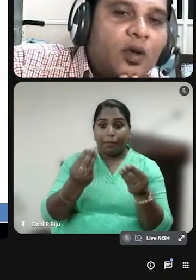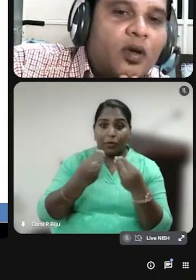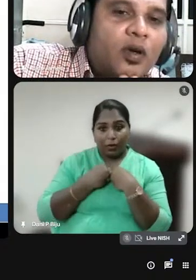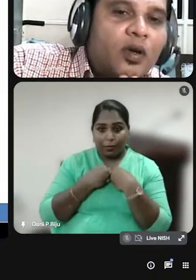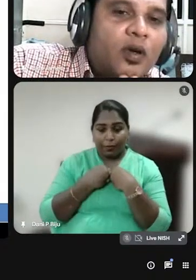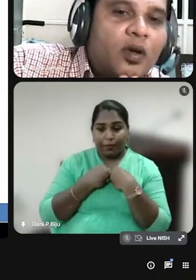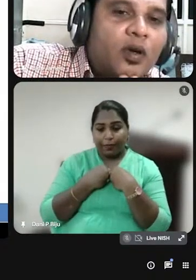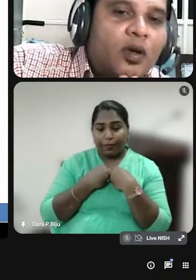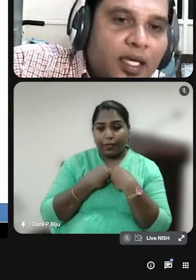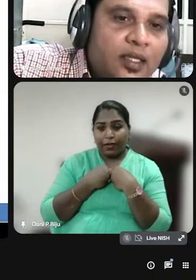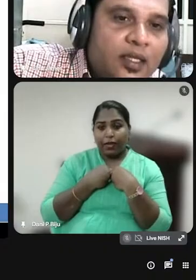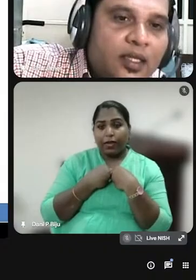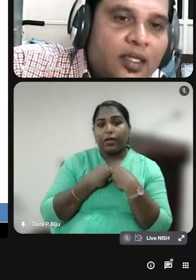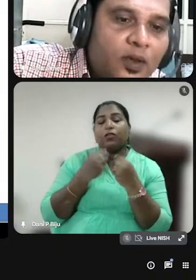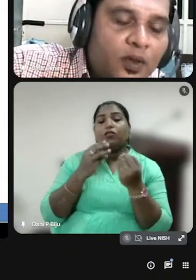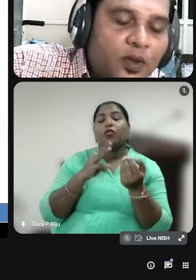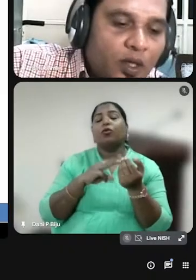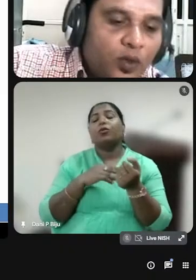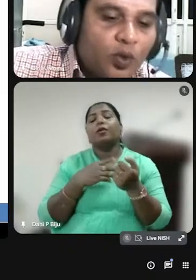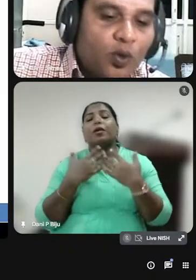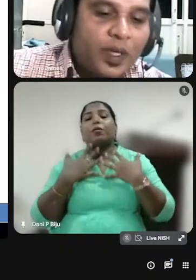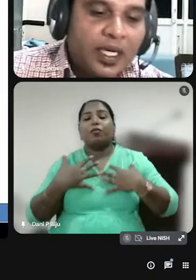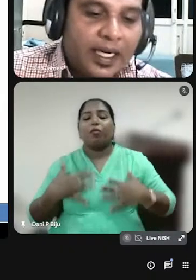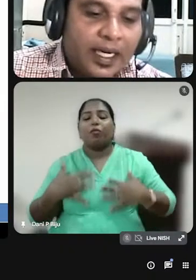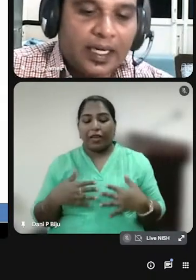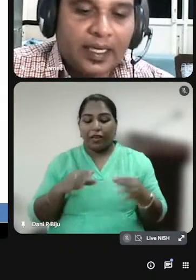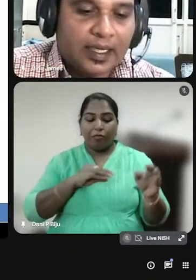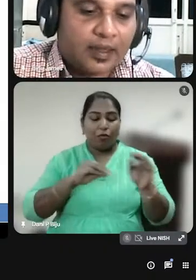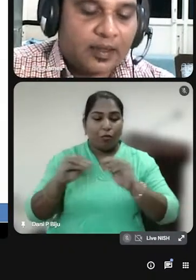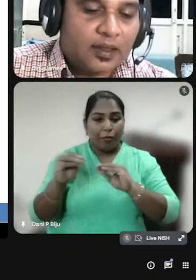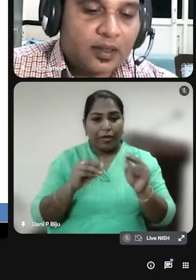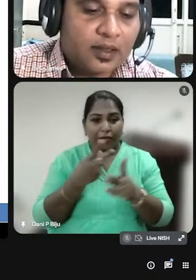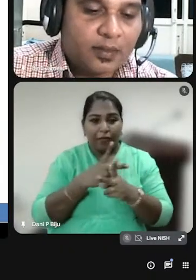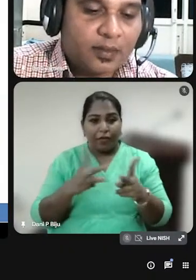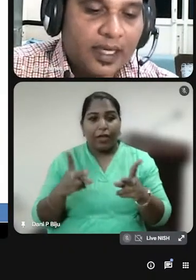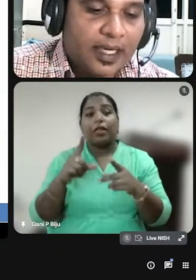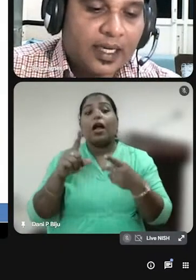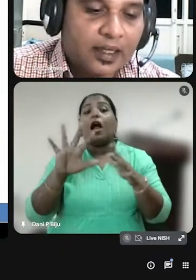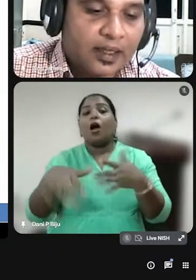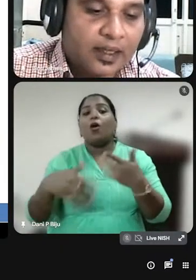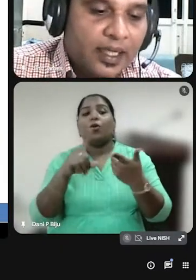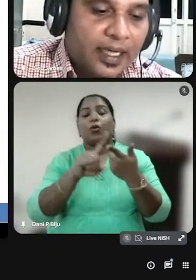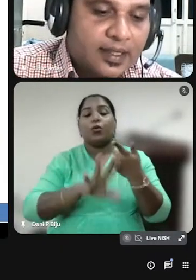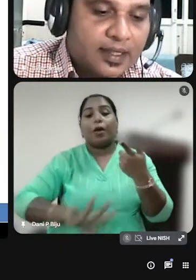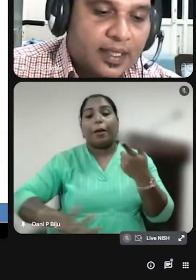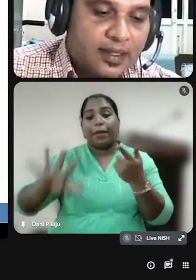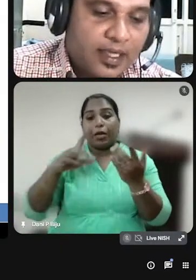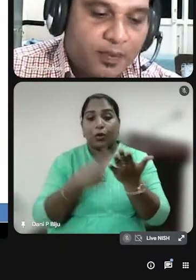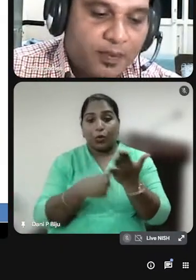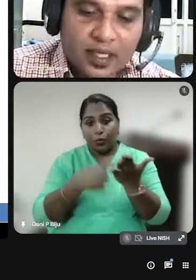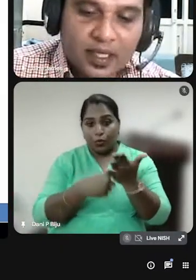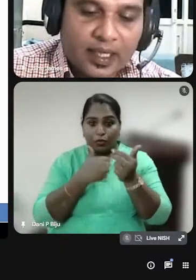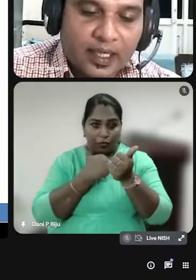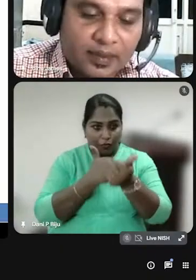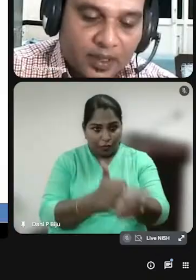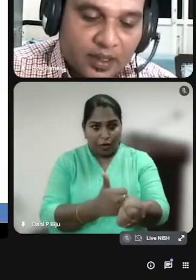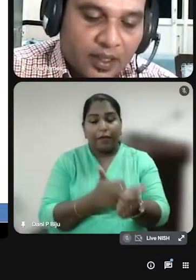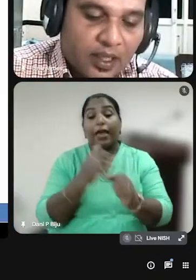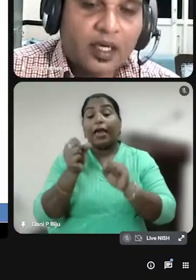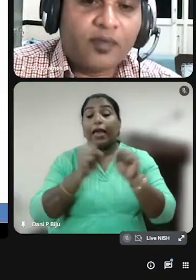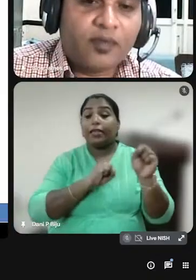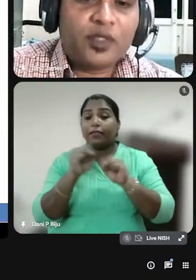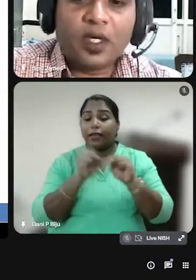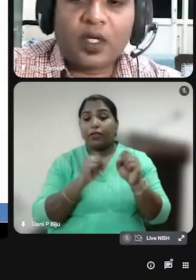ഈ മോട്ടോർ ലേണിംഗിന്റെ ഞാൻ നേരത്തെ പറഞ്ഞു, ഇതൊരു യൂറോപ്യൻ ഗൈഡ് ലൈൻ ആണ്. നമ്മൾ എങ്ങനെയാണ് എക്സസൈസ് ചെയ്യിപ്പിക്കുന്നത്? നേരത്തെ